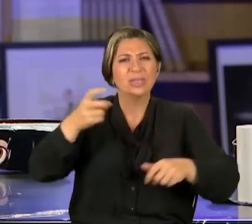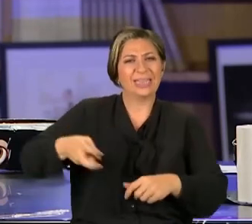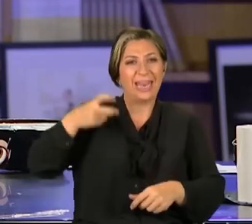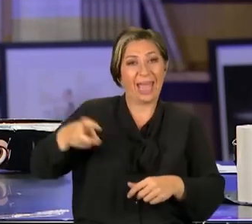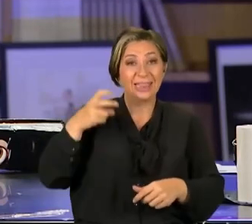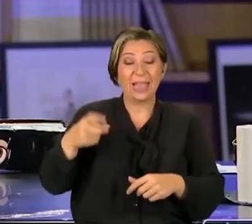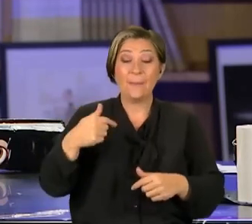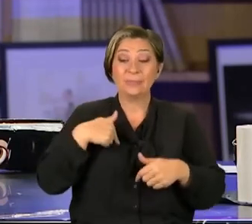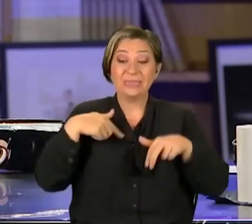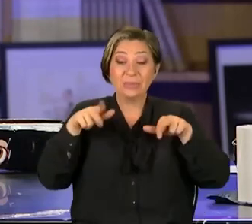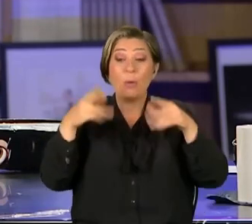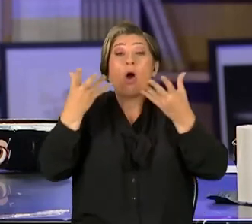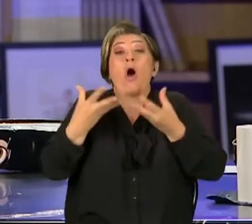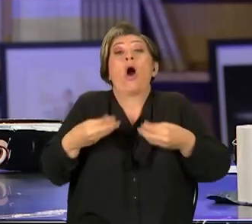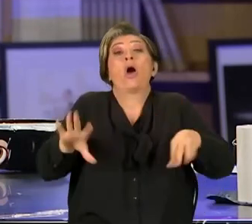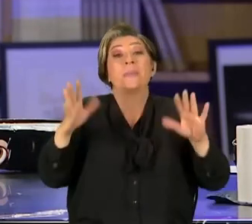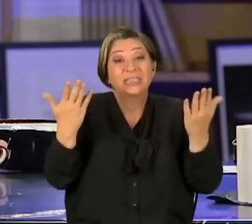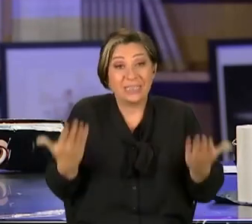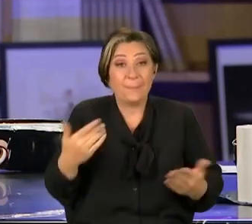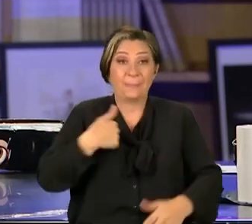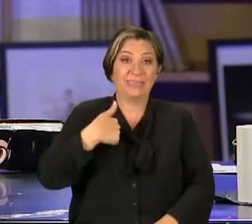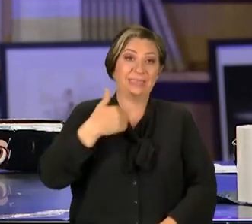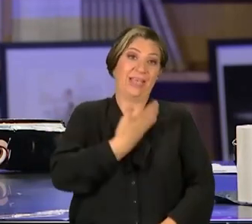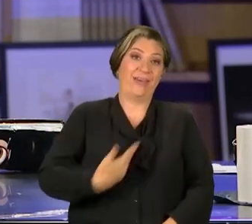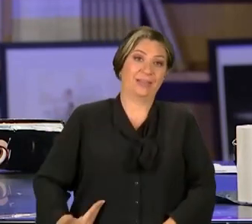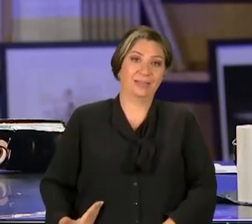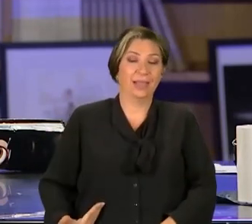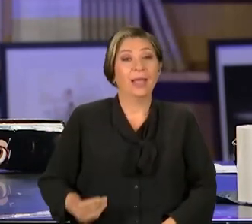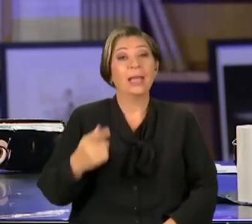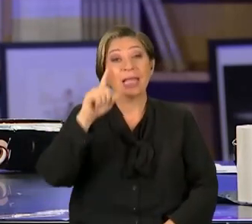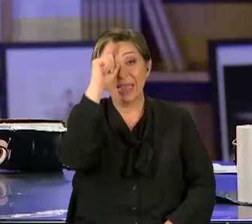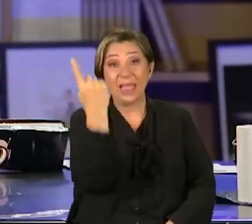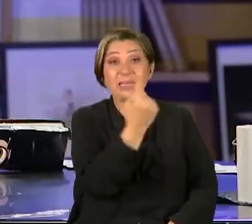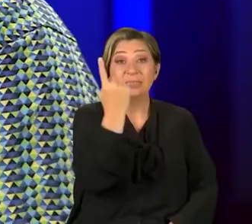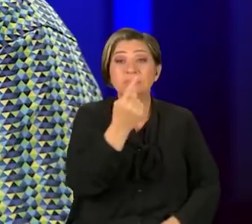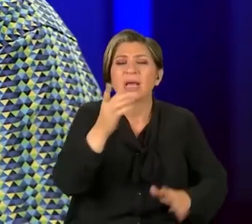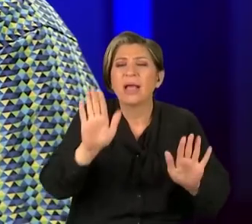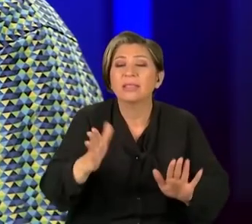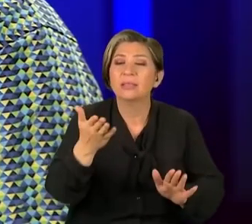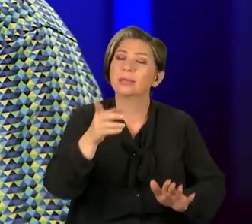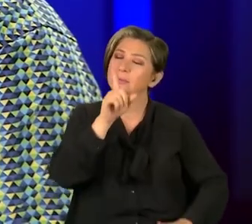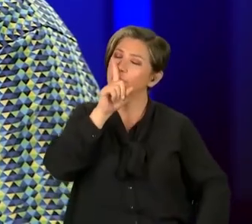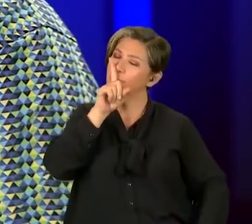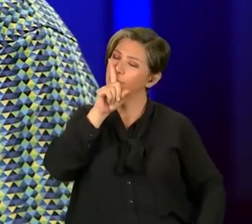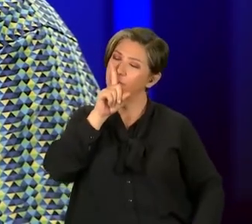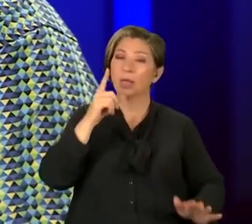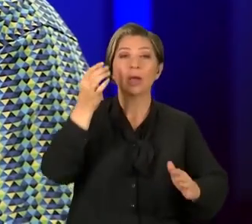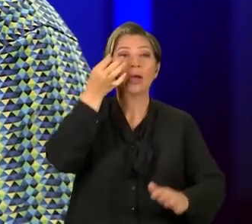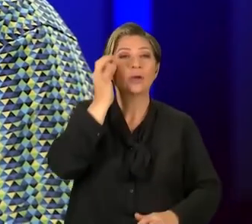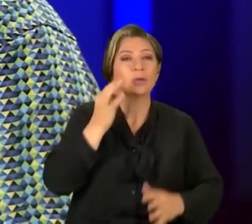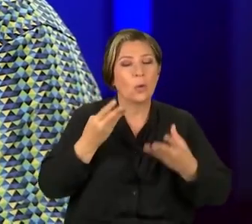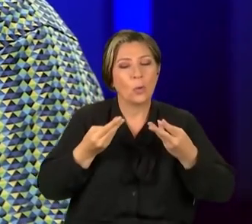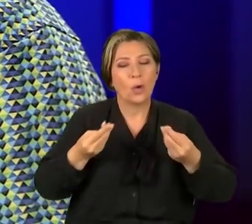bizim gibi olmayacak tabi bizi seven yalnız mı kaldın Aga asyap Gözyaşların